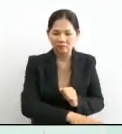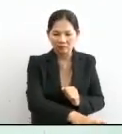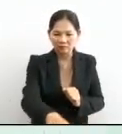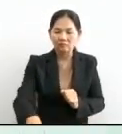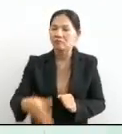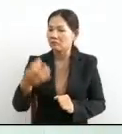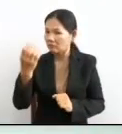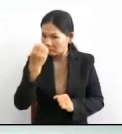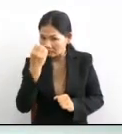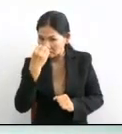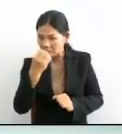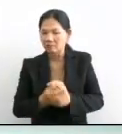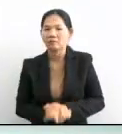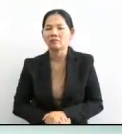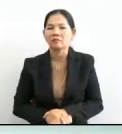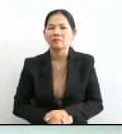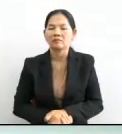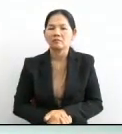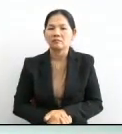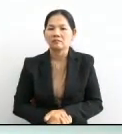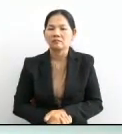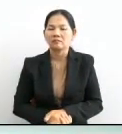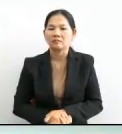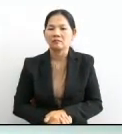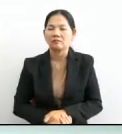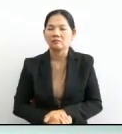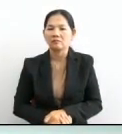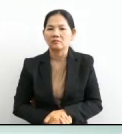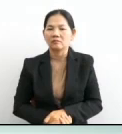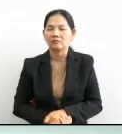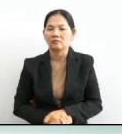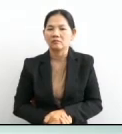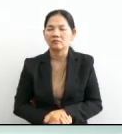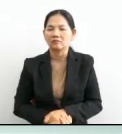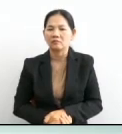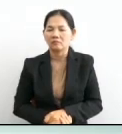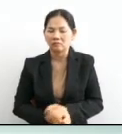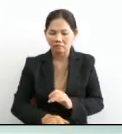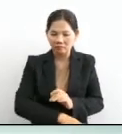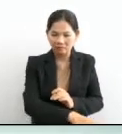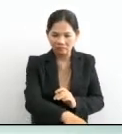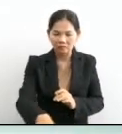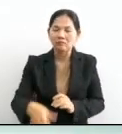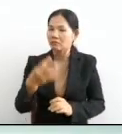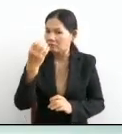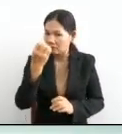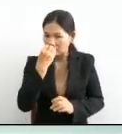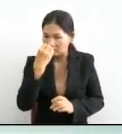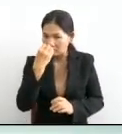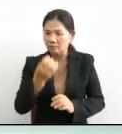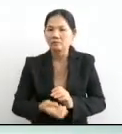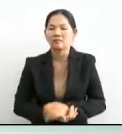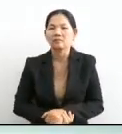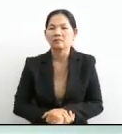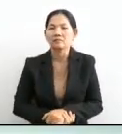đẹp ru chà xe chưa cầm ru ai con mình tay nè con chẳng con a à, sợ xe bịa chùm này chẳng